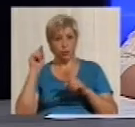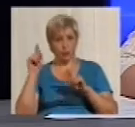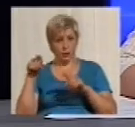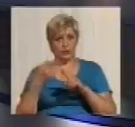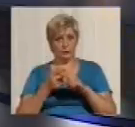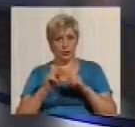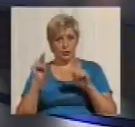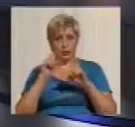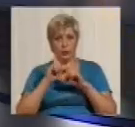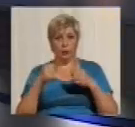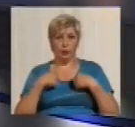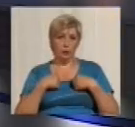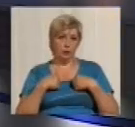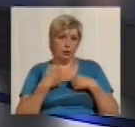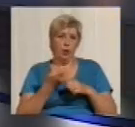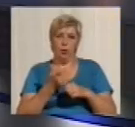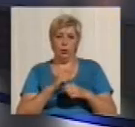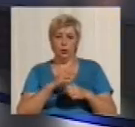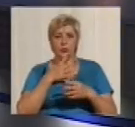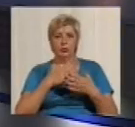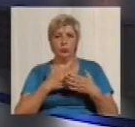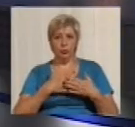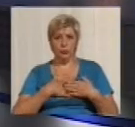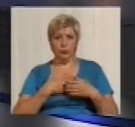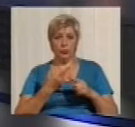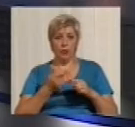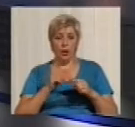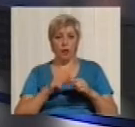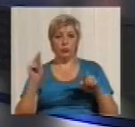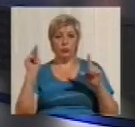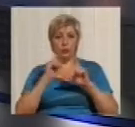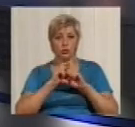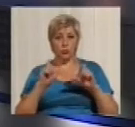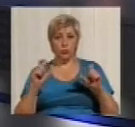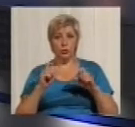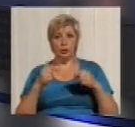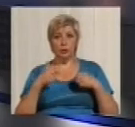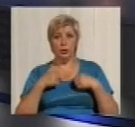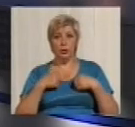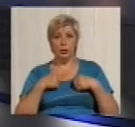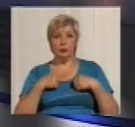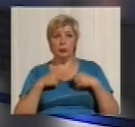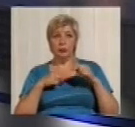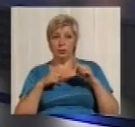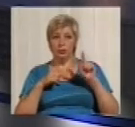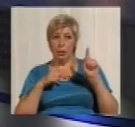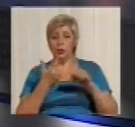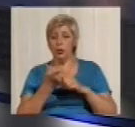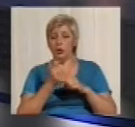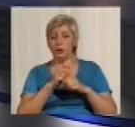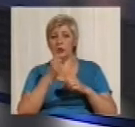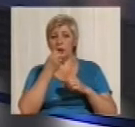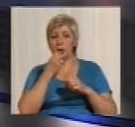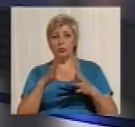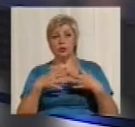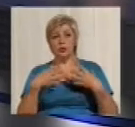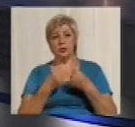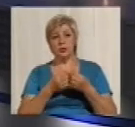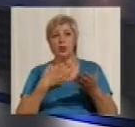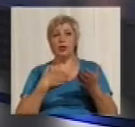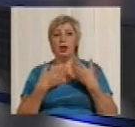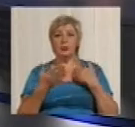близьке, я дуже люблю цю школу. Це одна з немногих школ, де дійсно дуже хороша сімейна обстановка, де учителі добре відносяться до дітей, вони